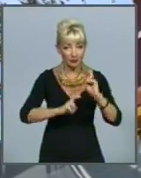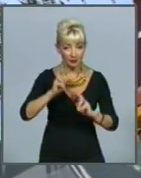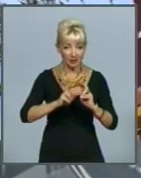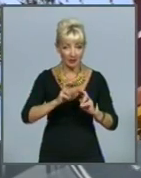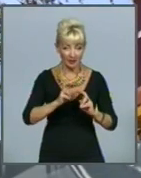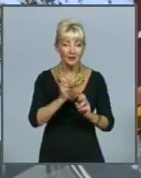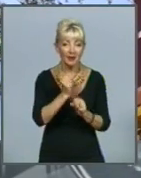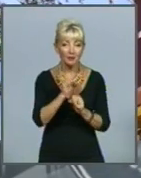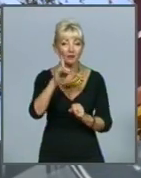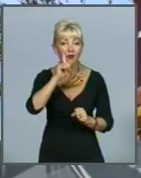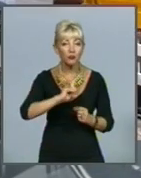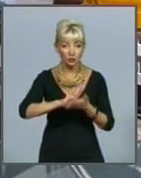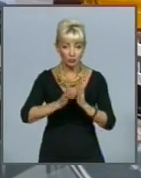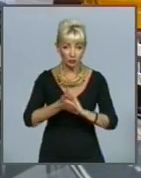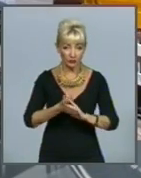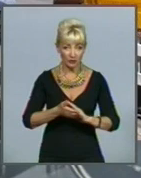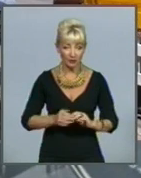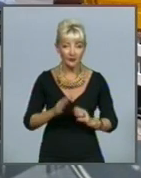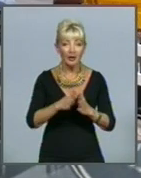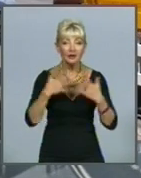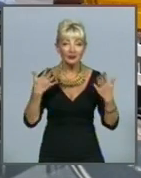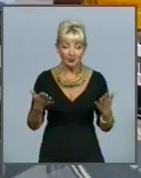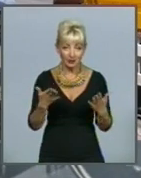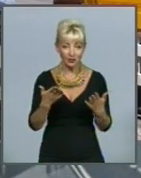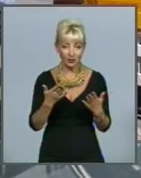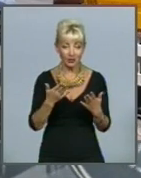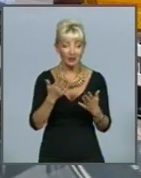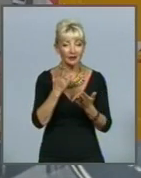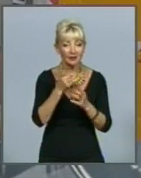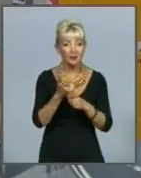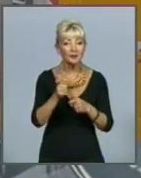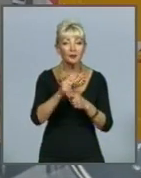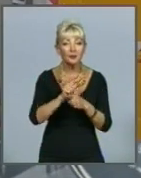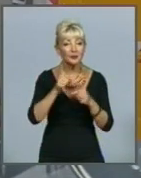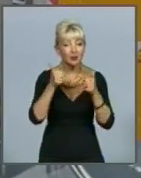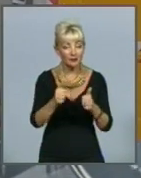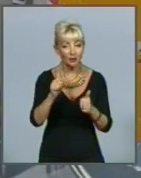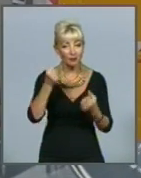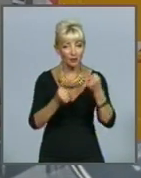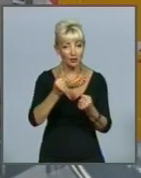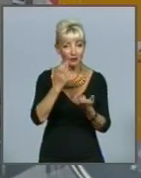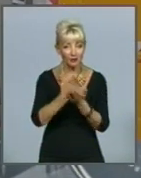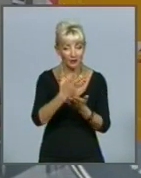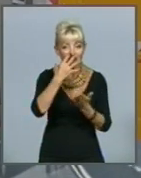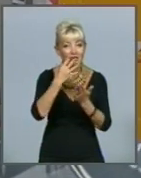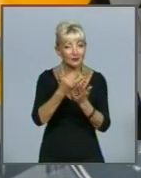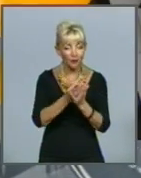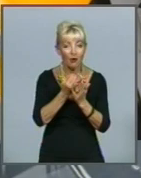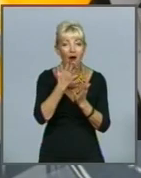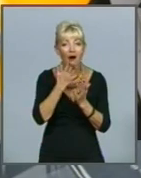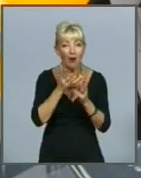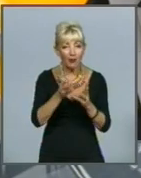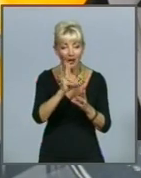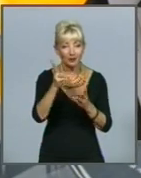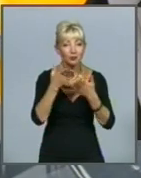комфортних умовах. Найбільшою перевагою є те, що нові автомобілі мають свою систему обігріву, яка відсутня у машинах старих